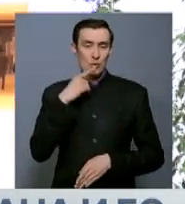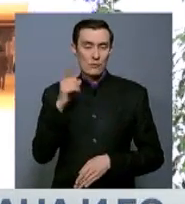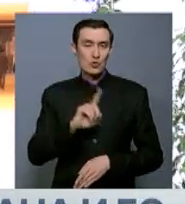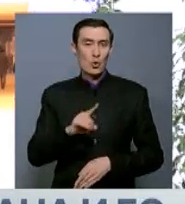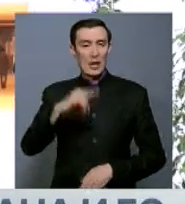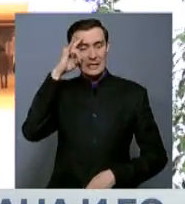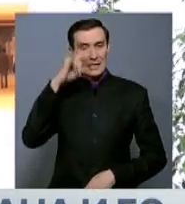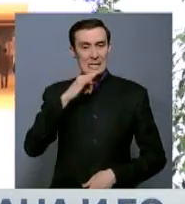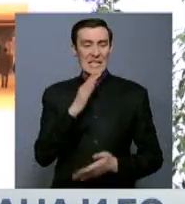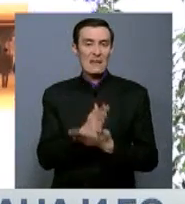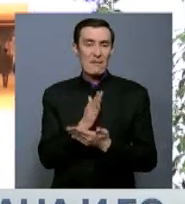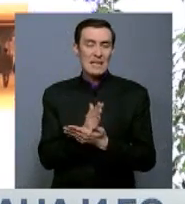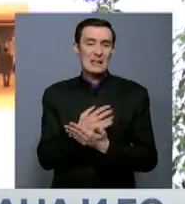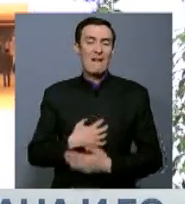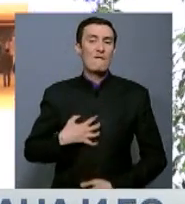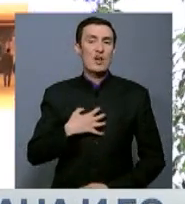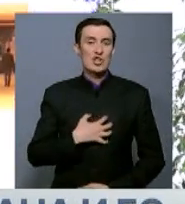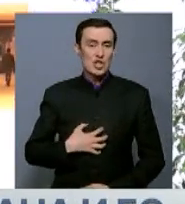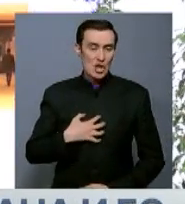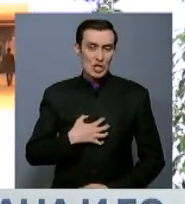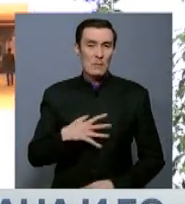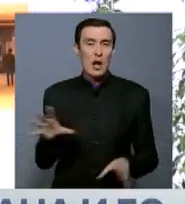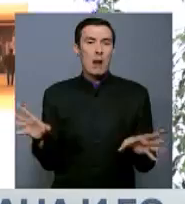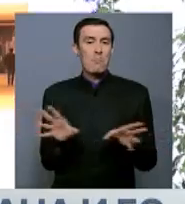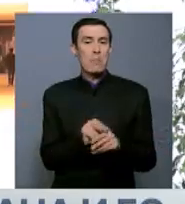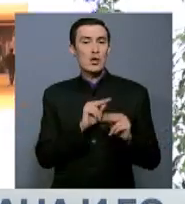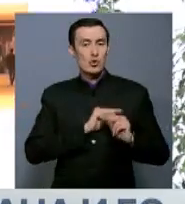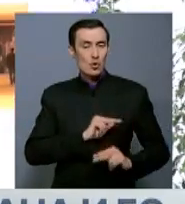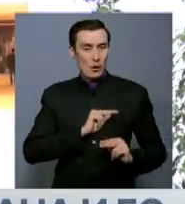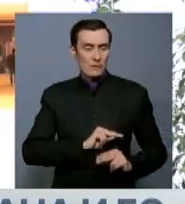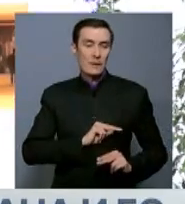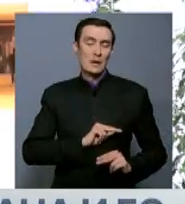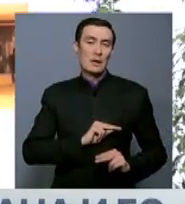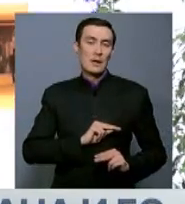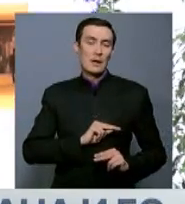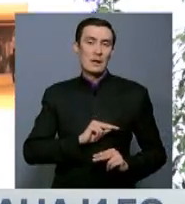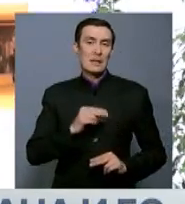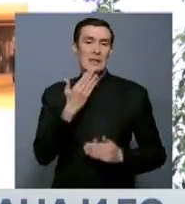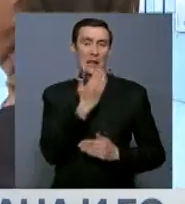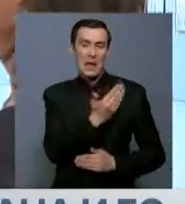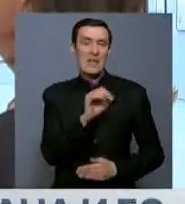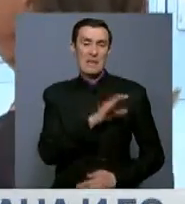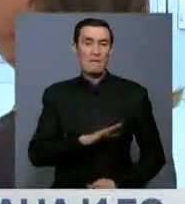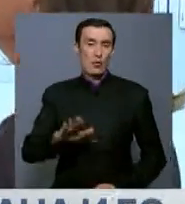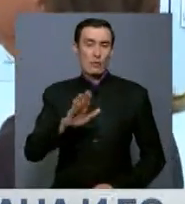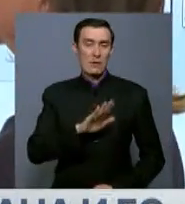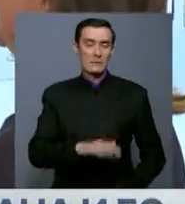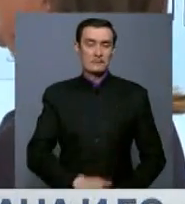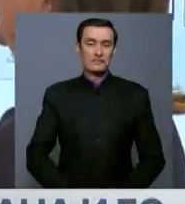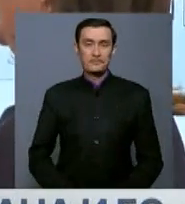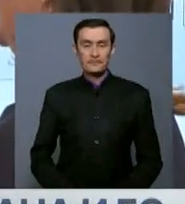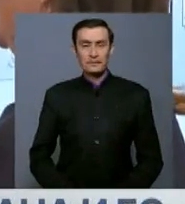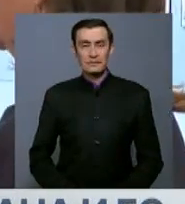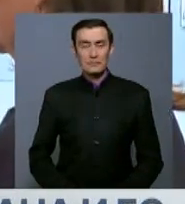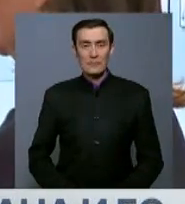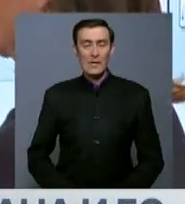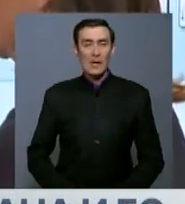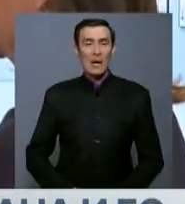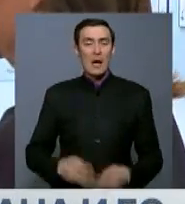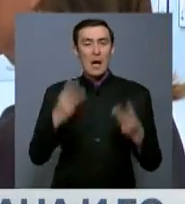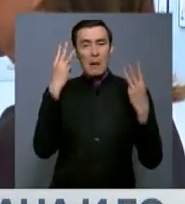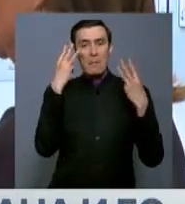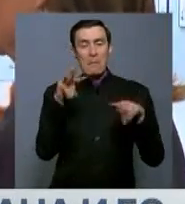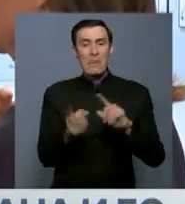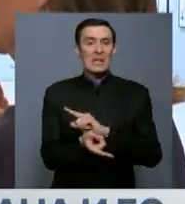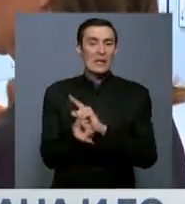Казахстан является одним из важнейших партнеров, стратегических партнеров для Европейского Союза. Модернизация экономики